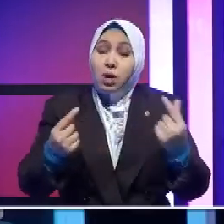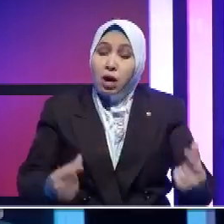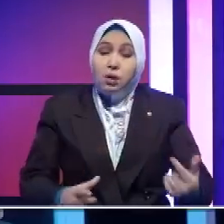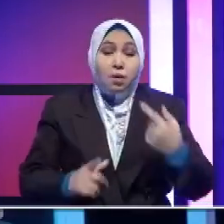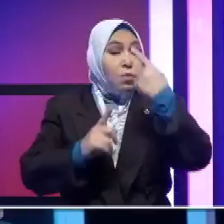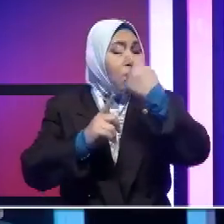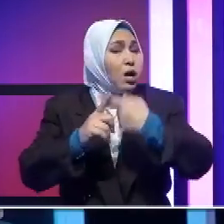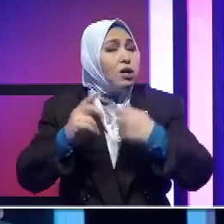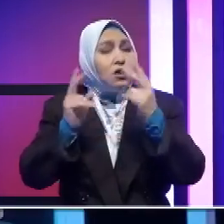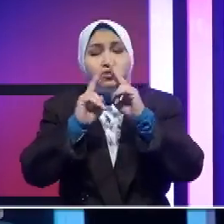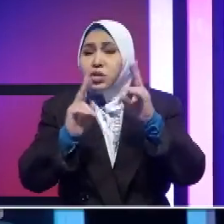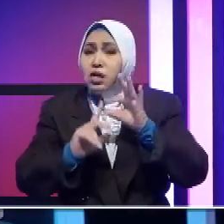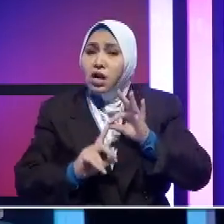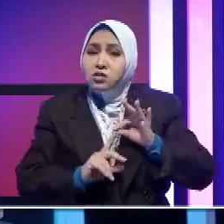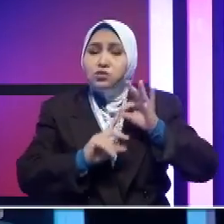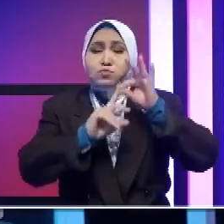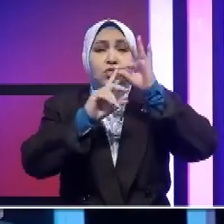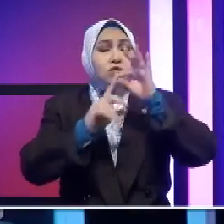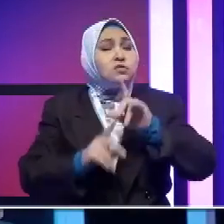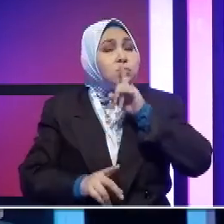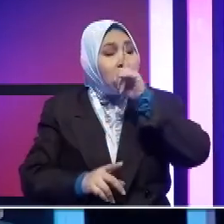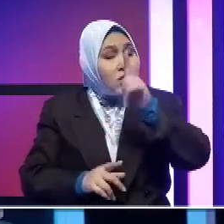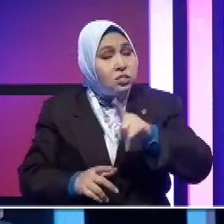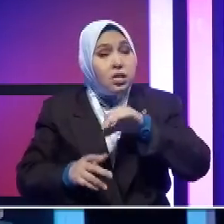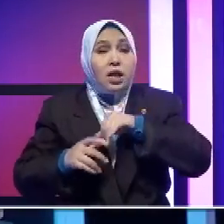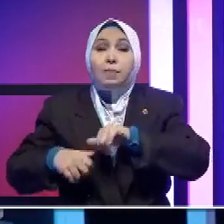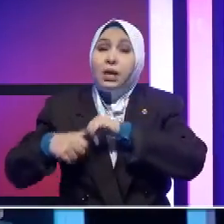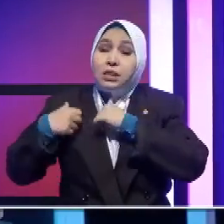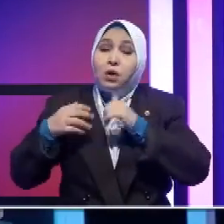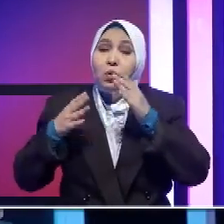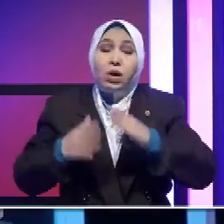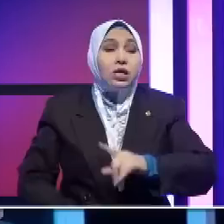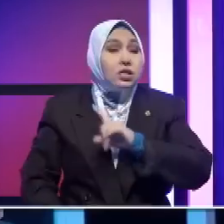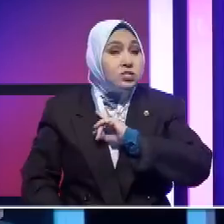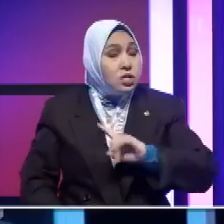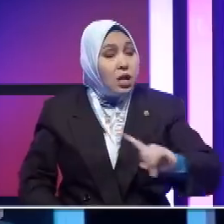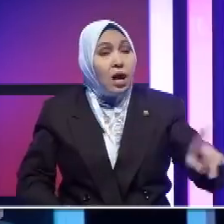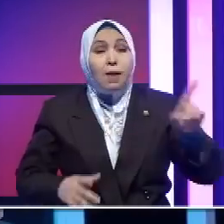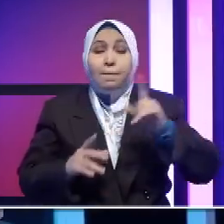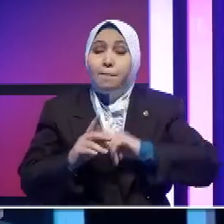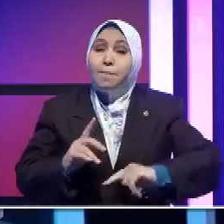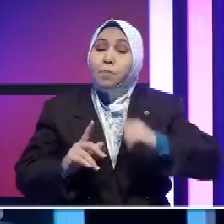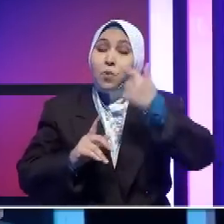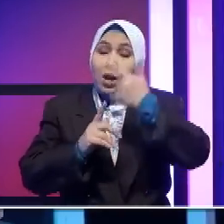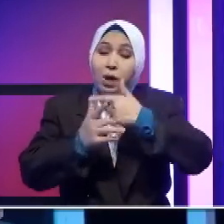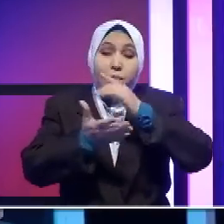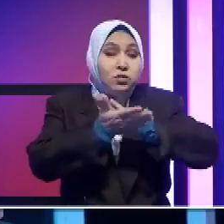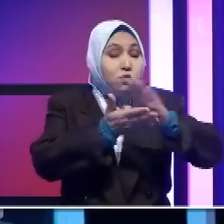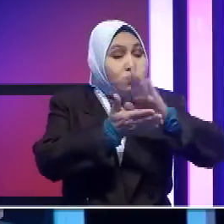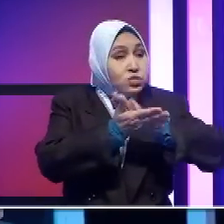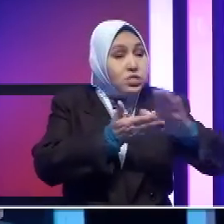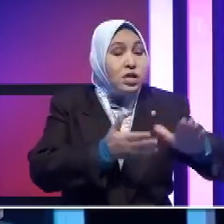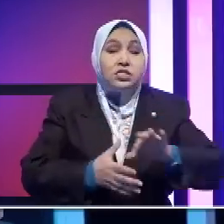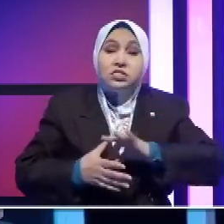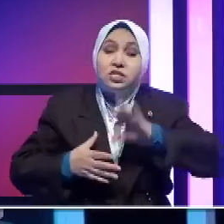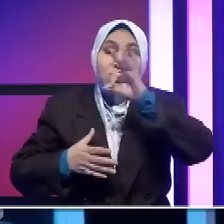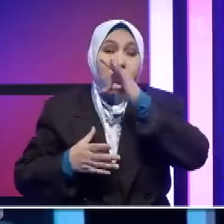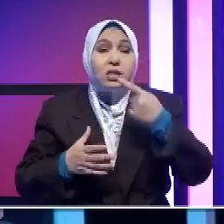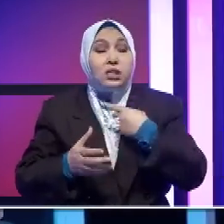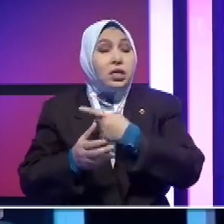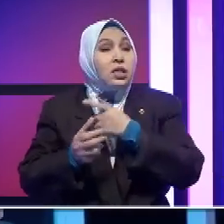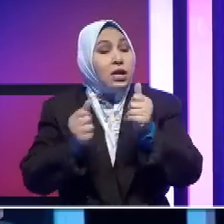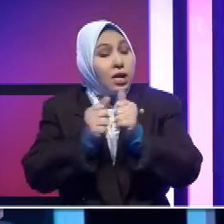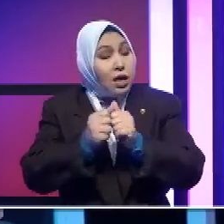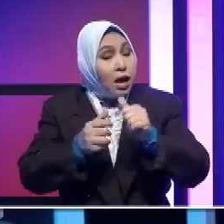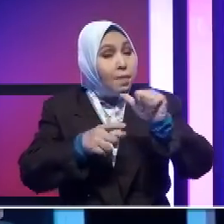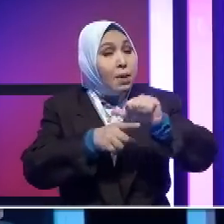yang sangat special sebenarnya di hati umat Islam, yang merupakan bulan penyucian jiwa kita dengan amal-amal